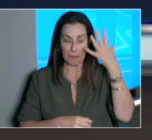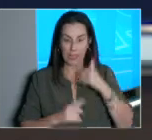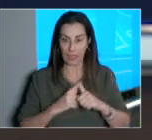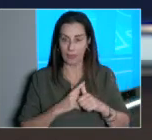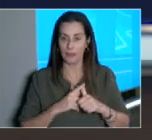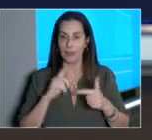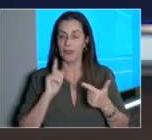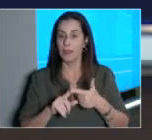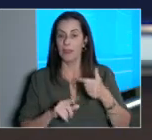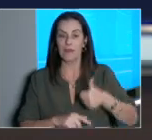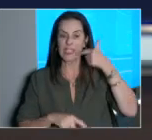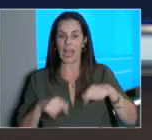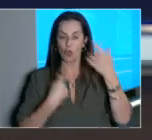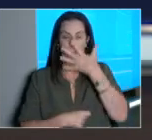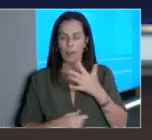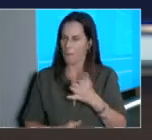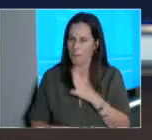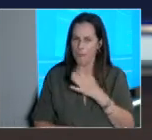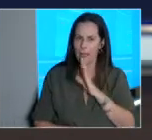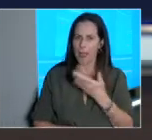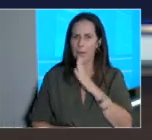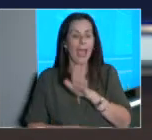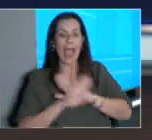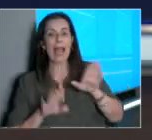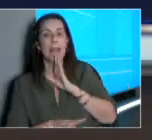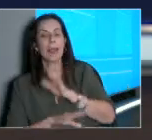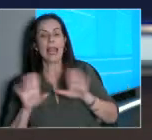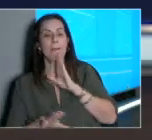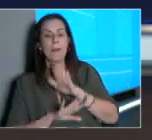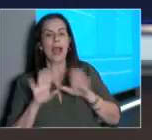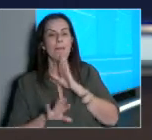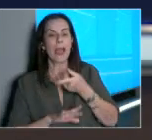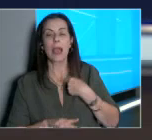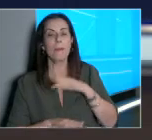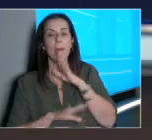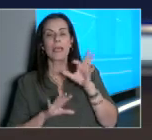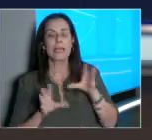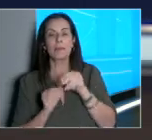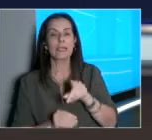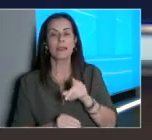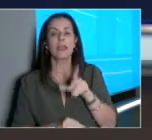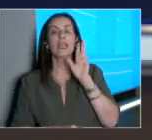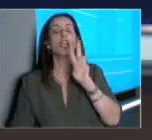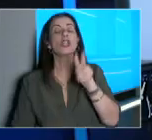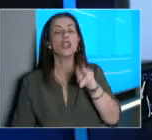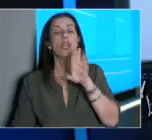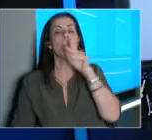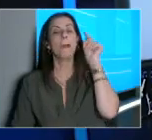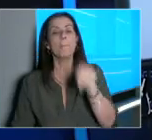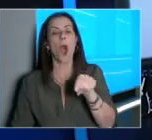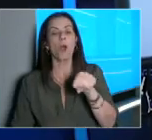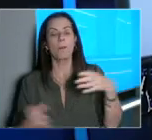מזרחית, ורפי פרץ שהוא מזרחי. מה הבעיה עם זה? אין לי בעיה, זה מה שאני אומר. מה זה רלוונטי? אין לי בעיה עם זה. יש לי בעיה